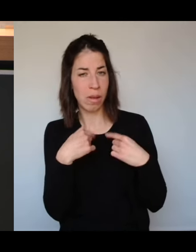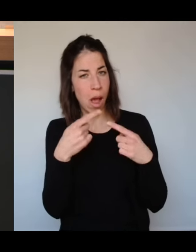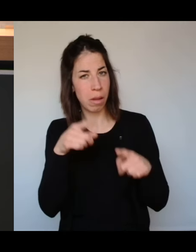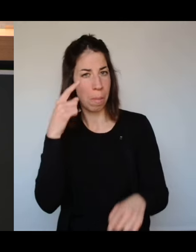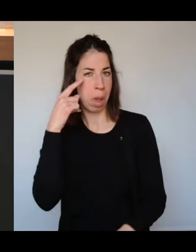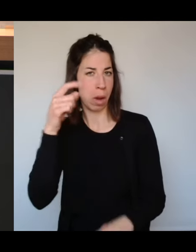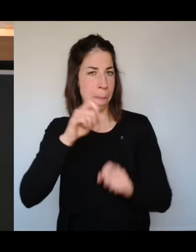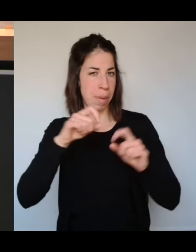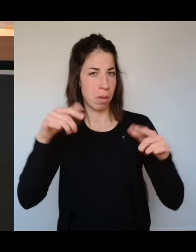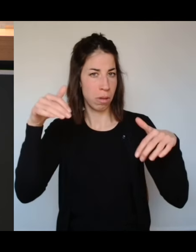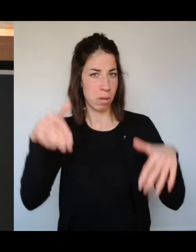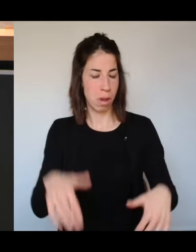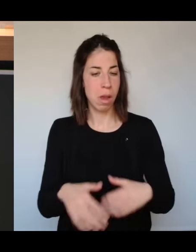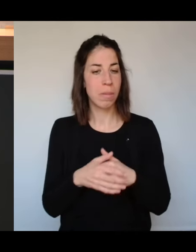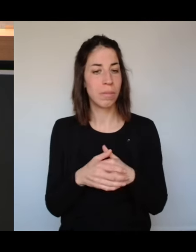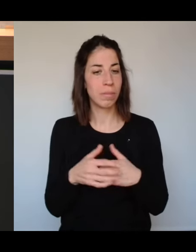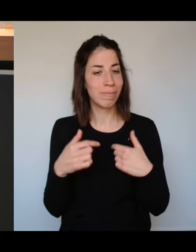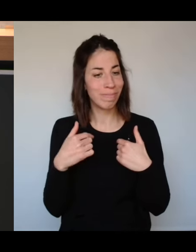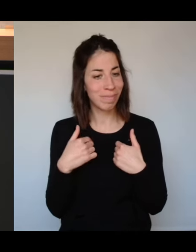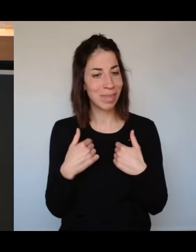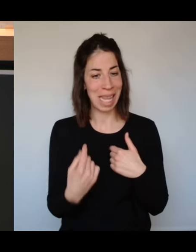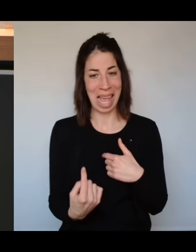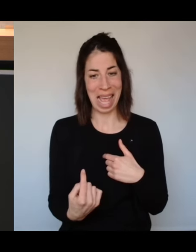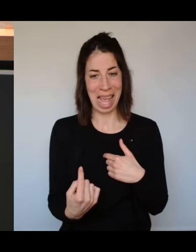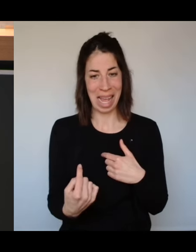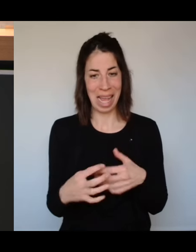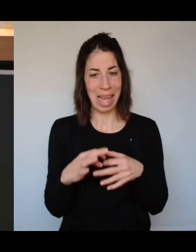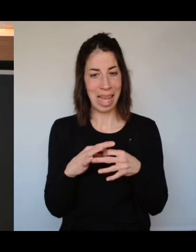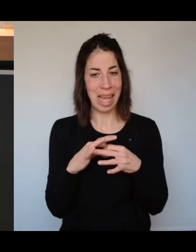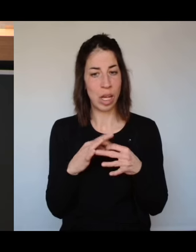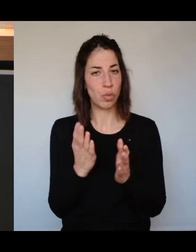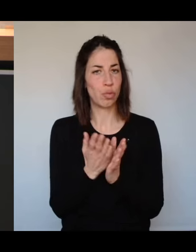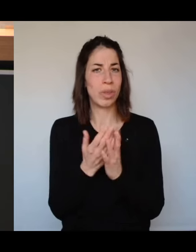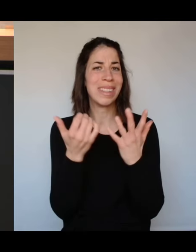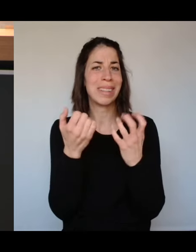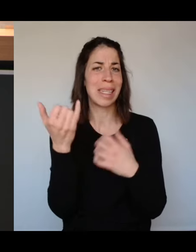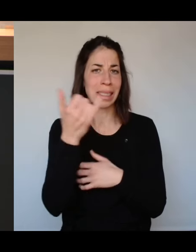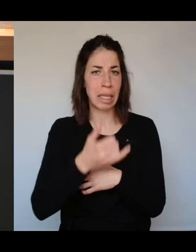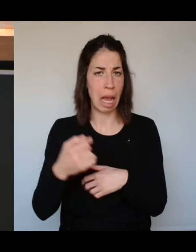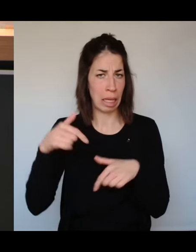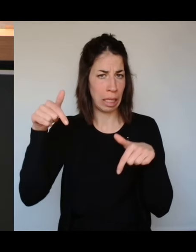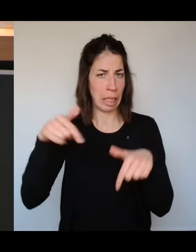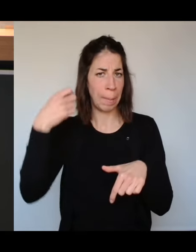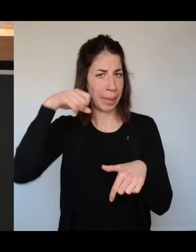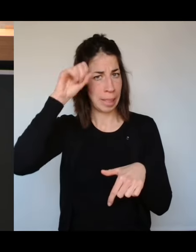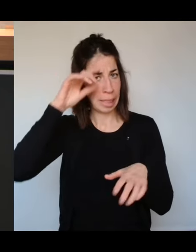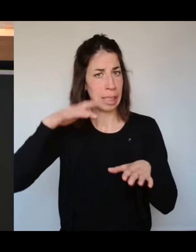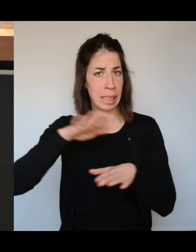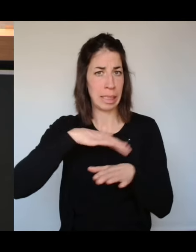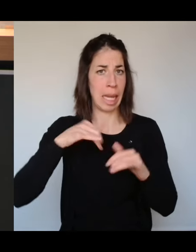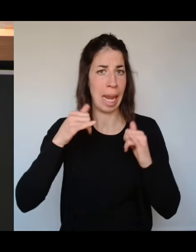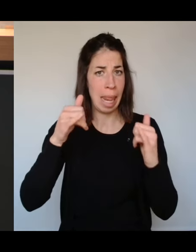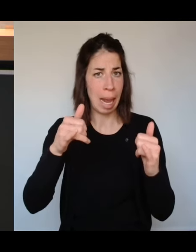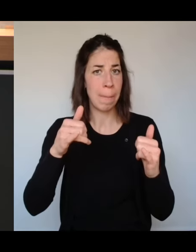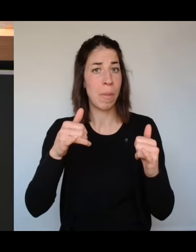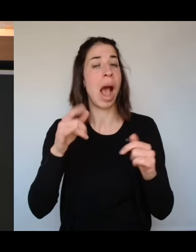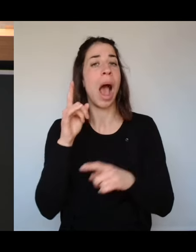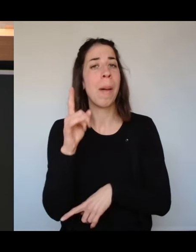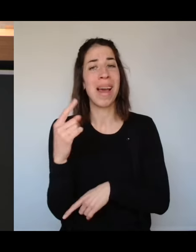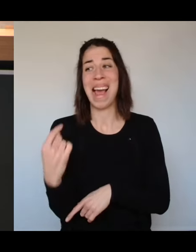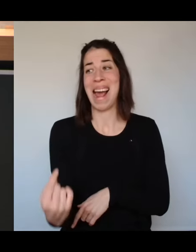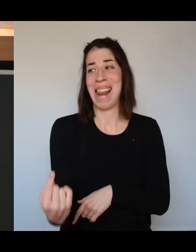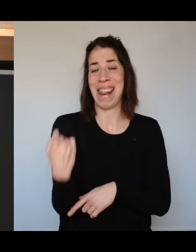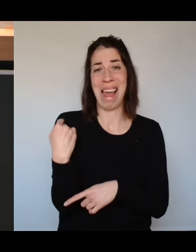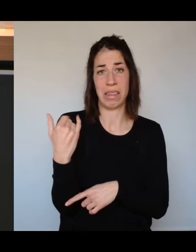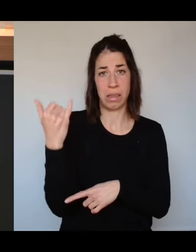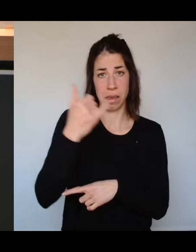zum ersten Mal diesen Park besucht habe, weil er plötzlich zum Politikum wurde. Ich fand nachher, er ist schlimm, aber es gibt